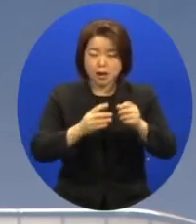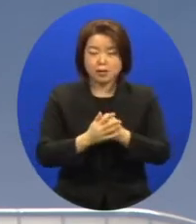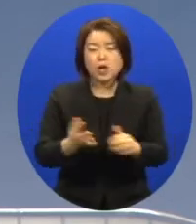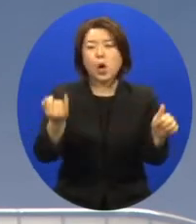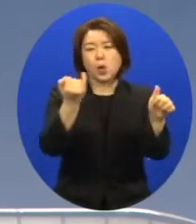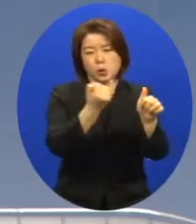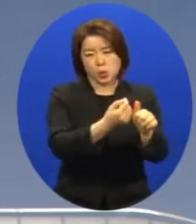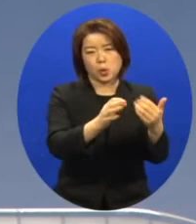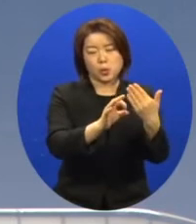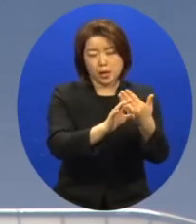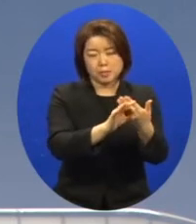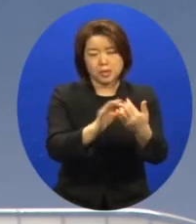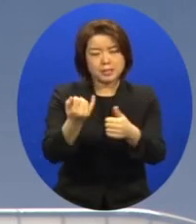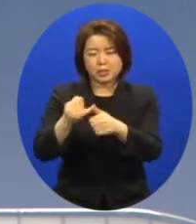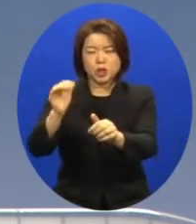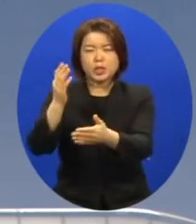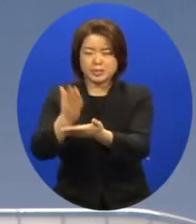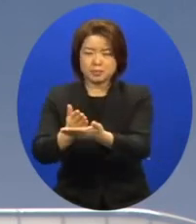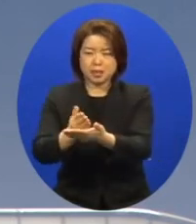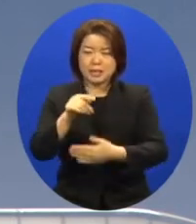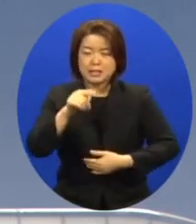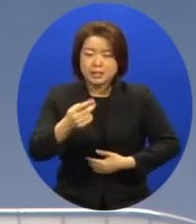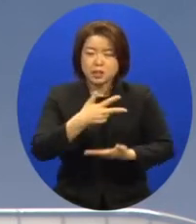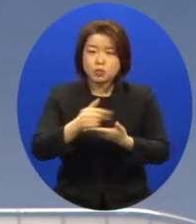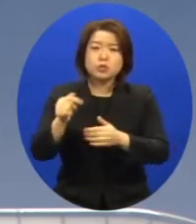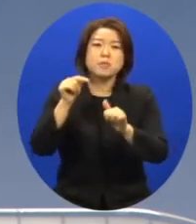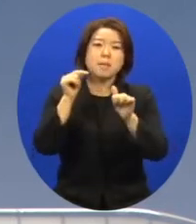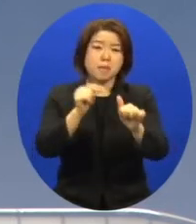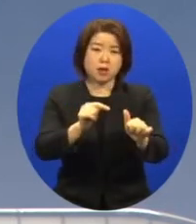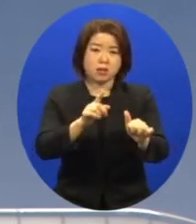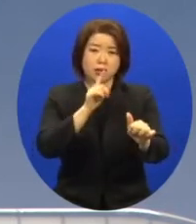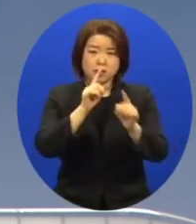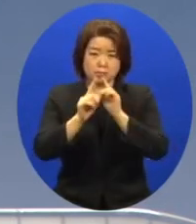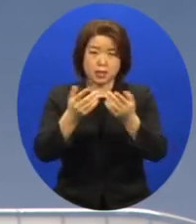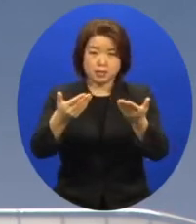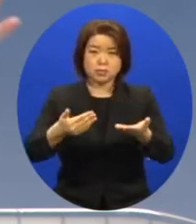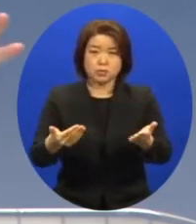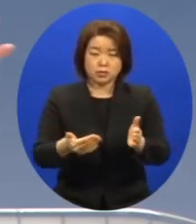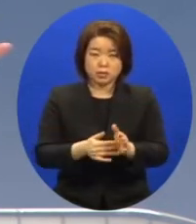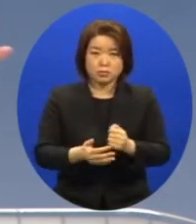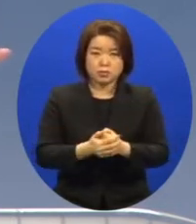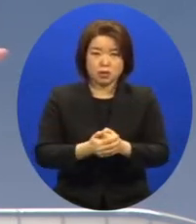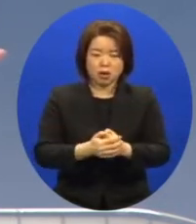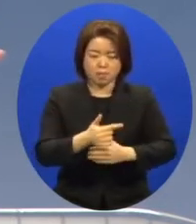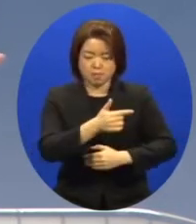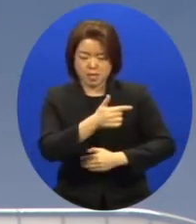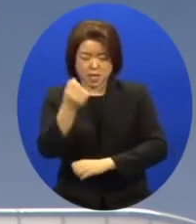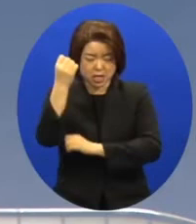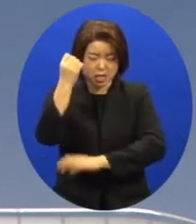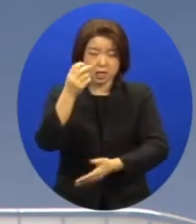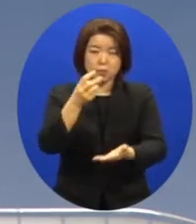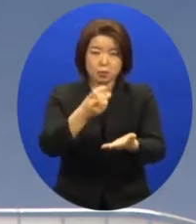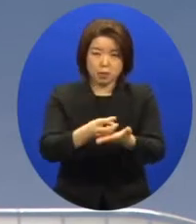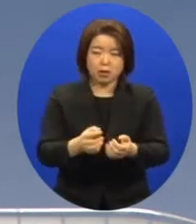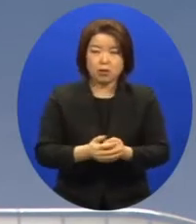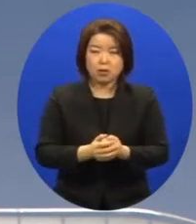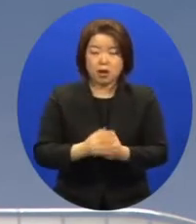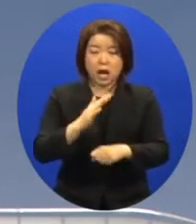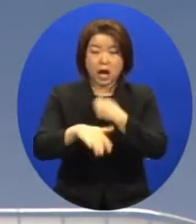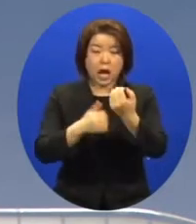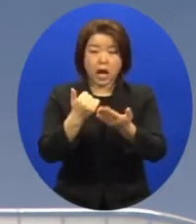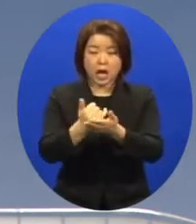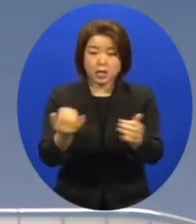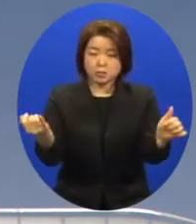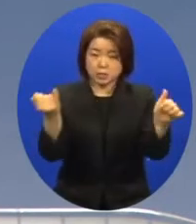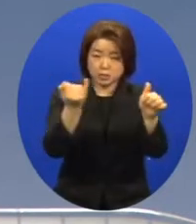이혼하지 말라 이것은 주님의 명령 이라고 말씀했습니다 대원 측이 줘 하나님이 짝지어 주신 것을 사람이